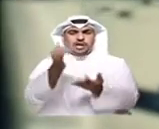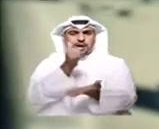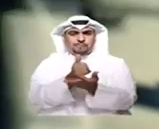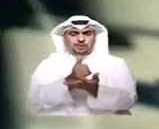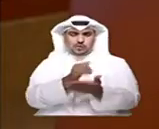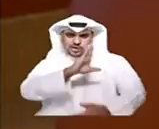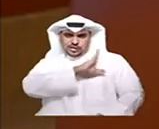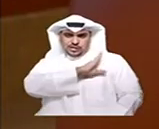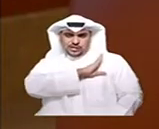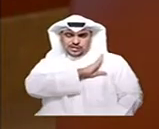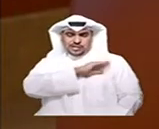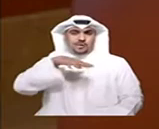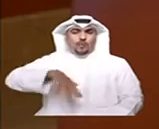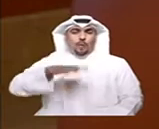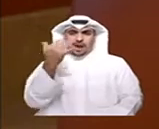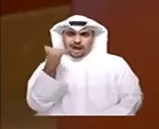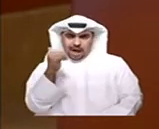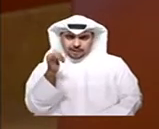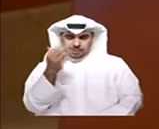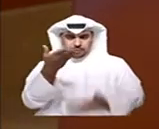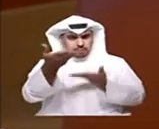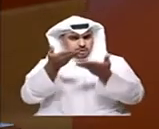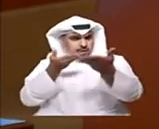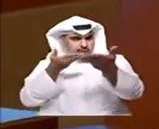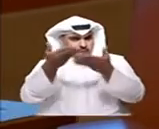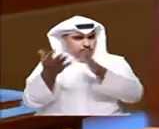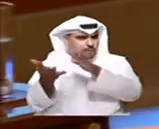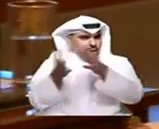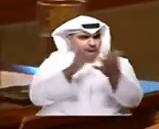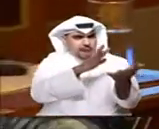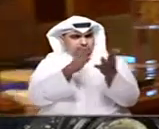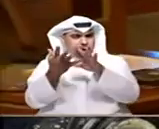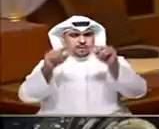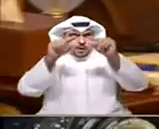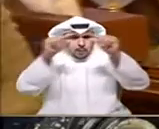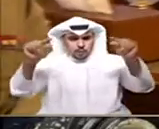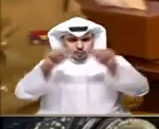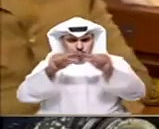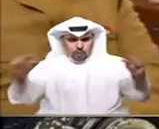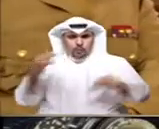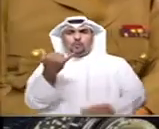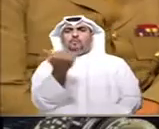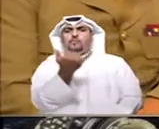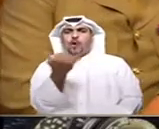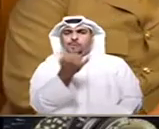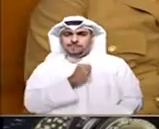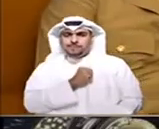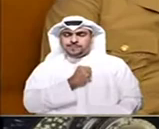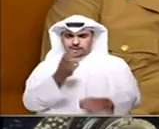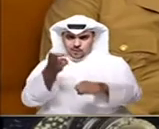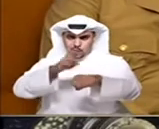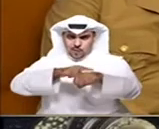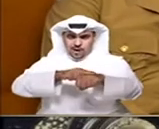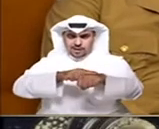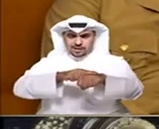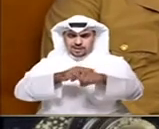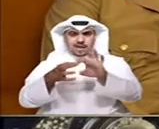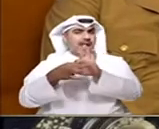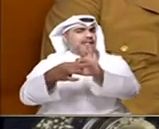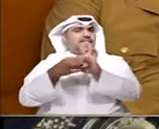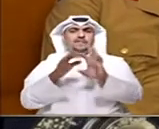المتحدة الفريق سير جون جوردون لوريمر عددا من الموضوعات المشتركة لا سيما المتعلقة بالجانب